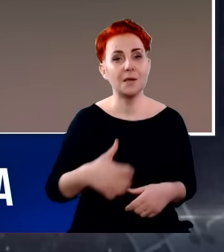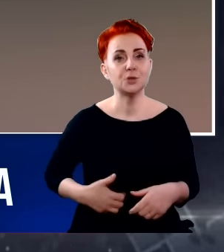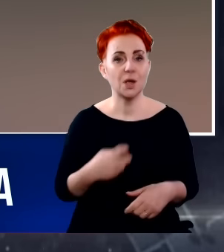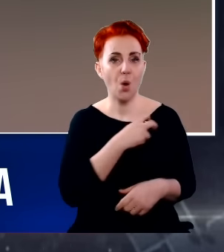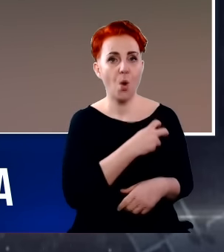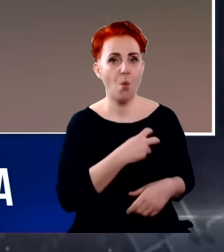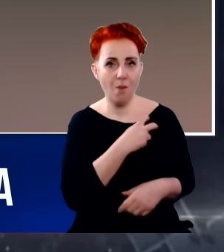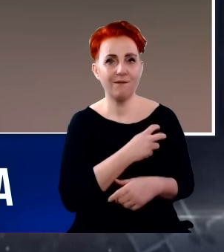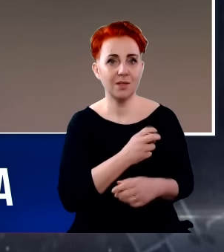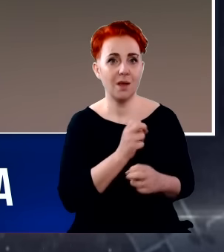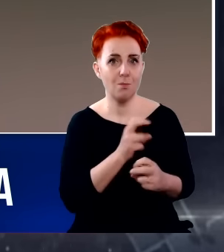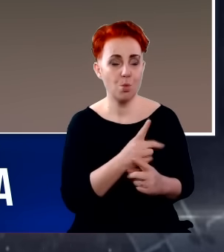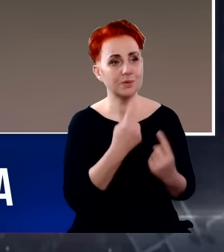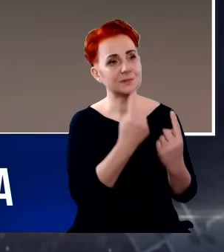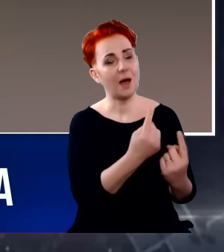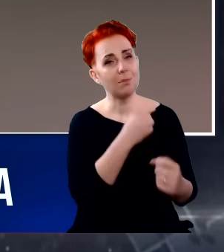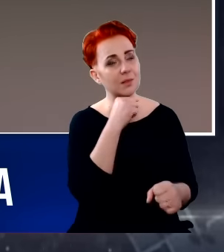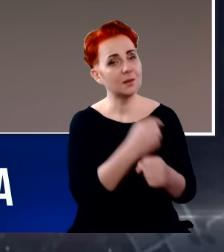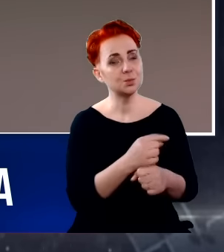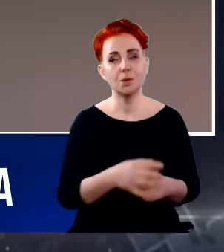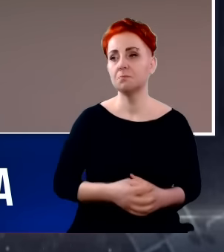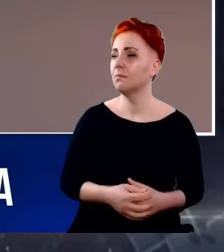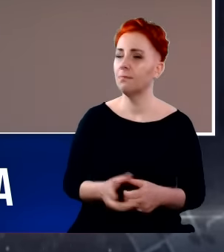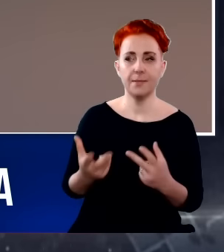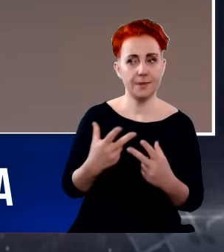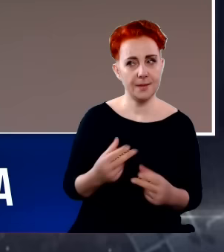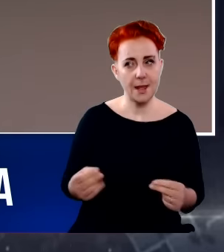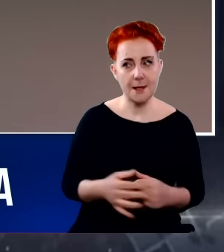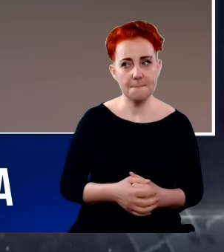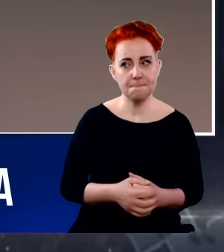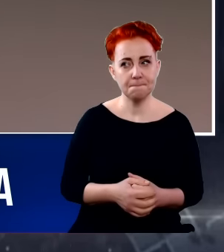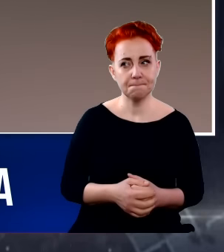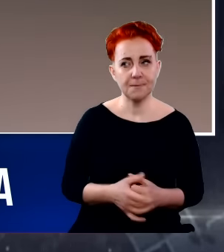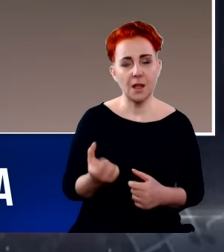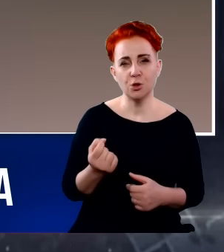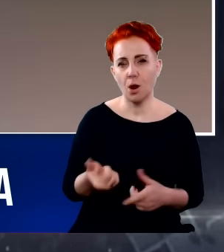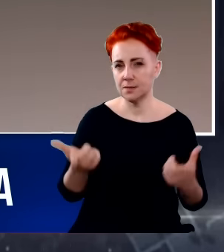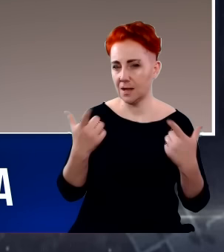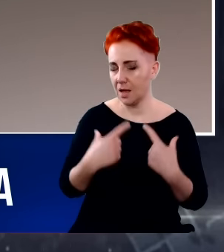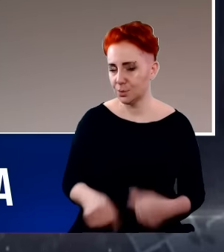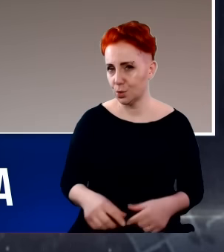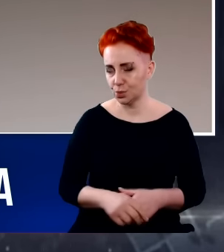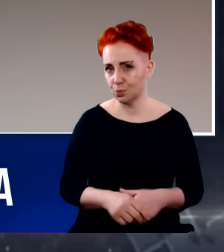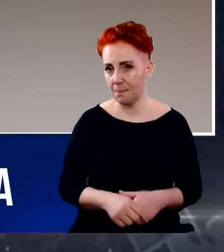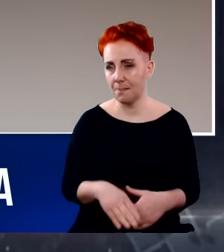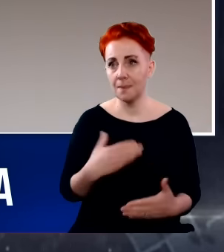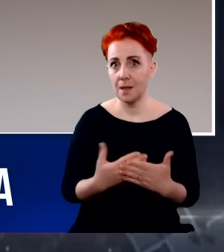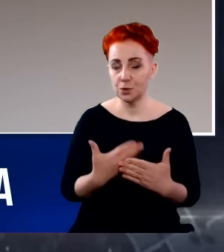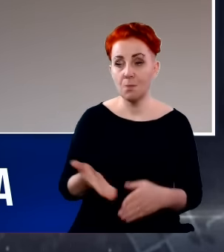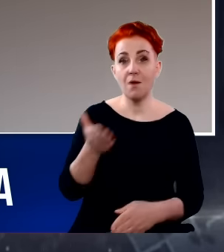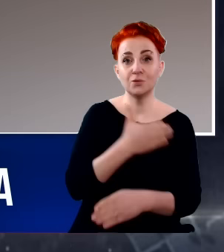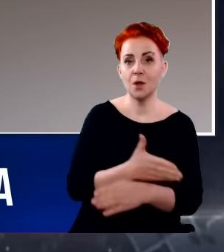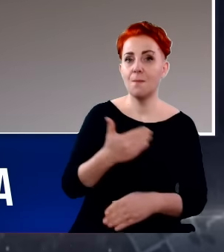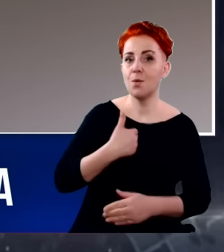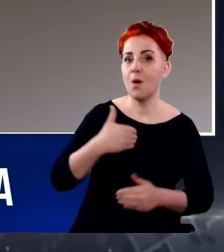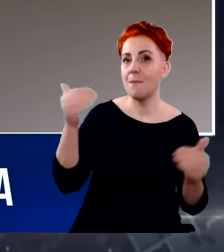procesie, że tak powiem, samodzielny? Nie, i muszę powiedzieć, że trochę mnie to zaskakuje, dlatego że miał możliwość, żeby stać się